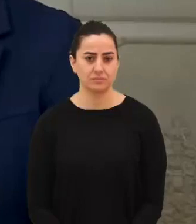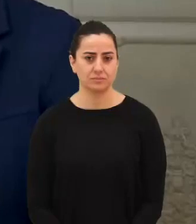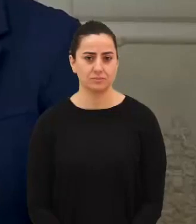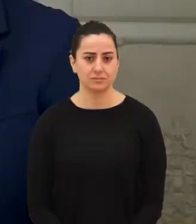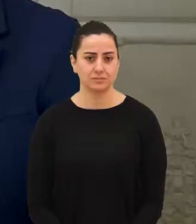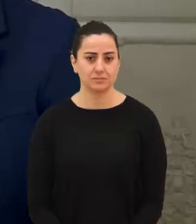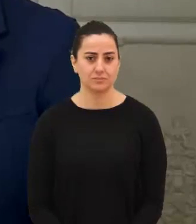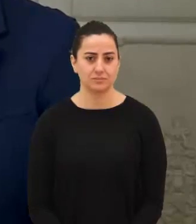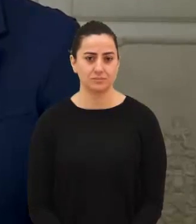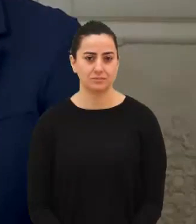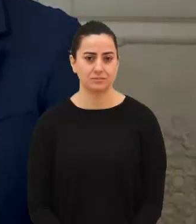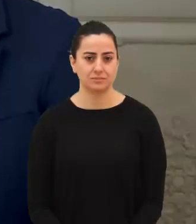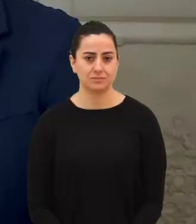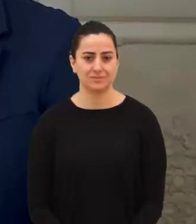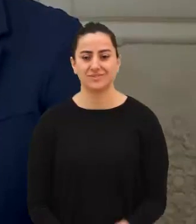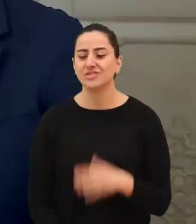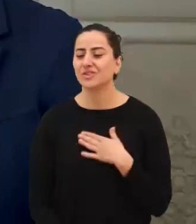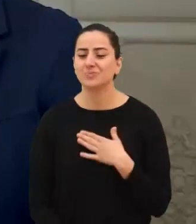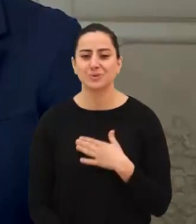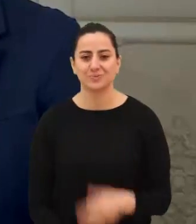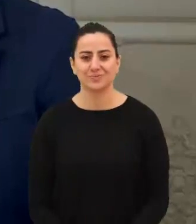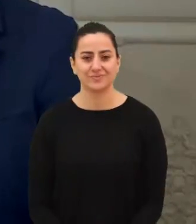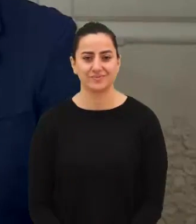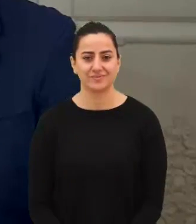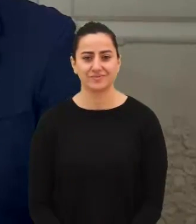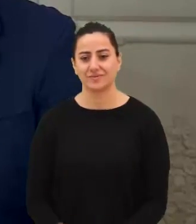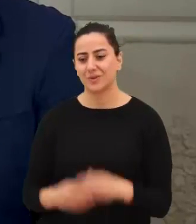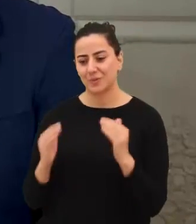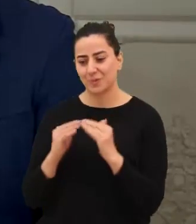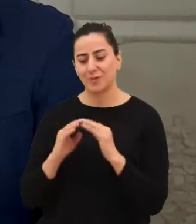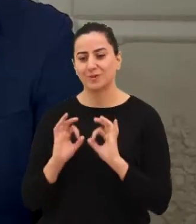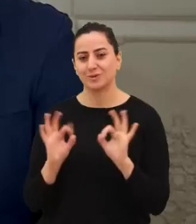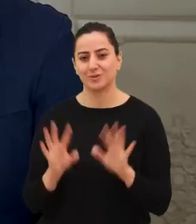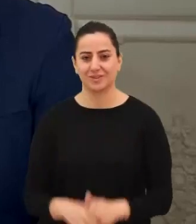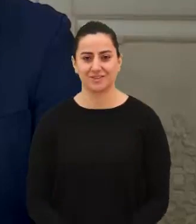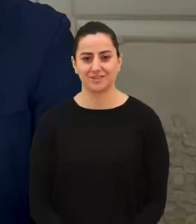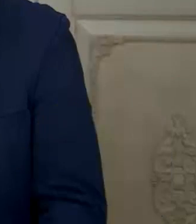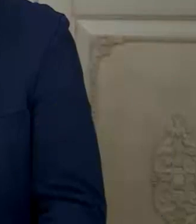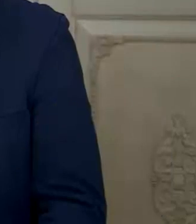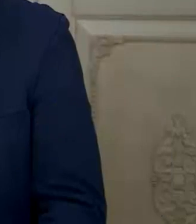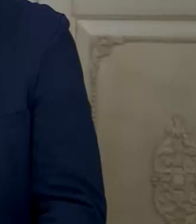Ay. Canım benim, canım, canım. O çok yakıştı parmağına. Bir daha.